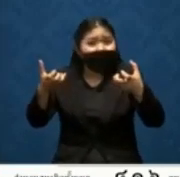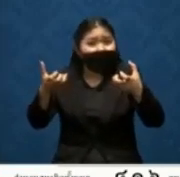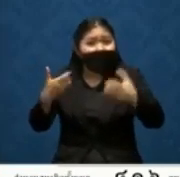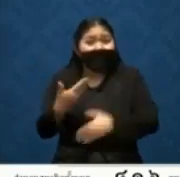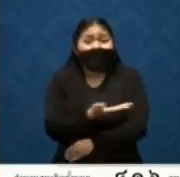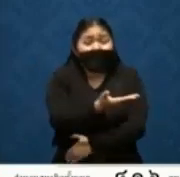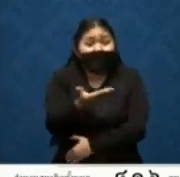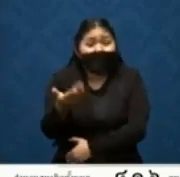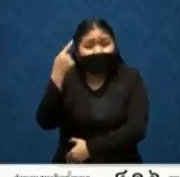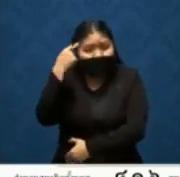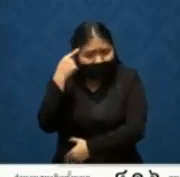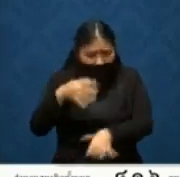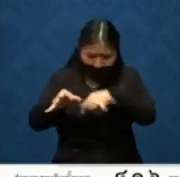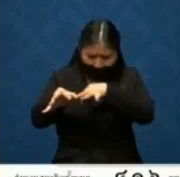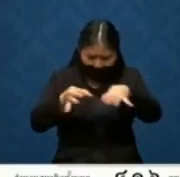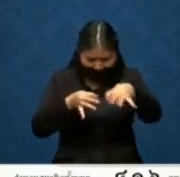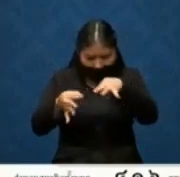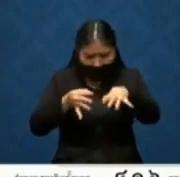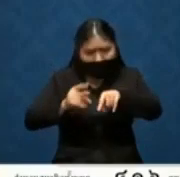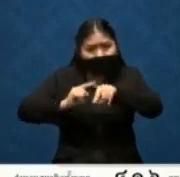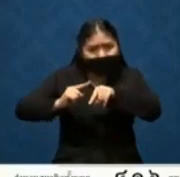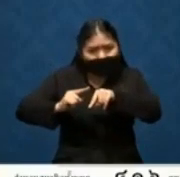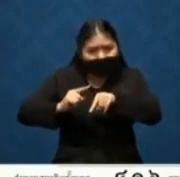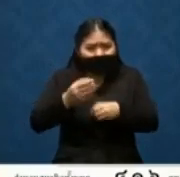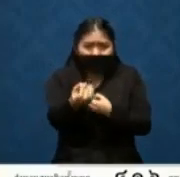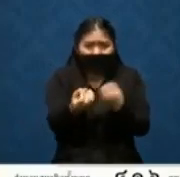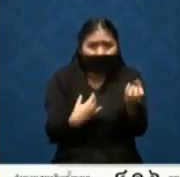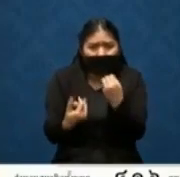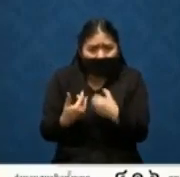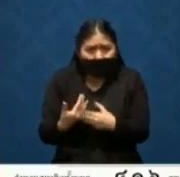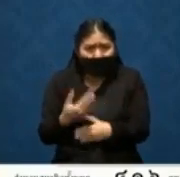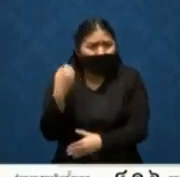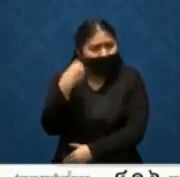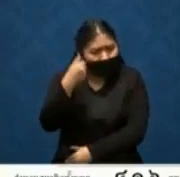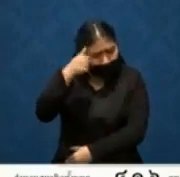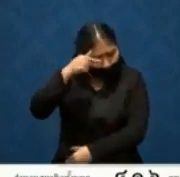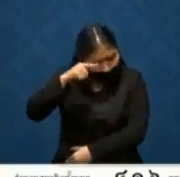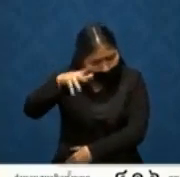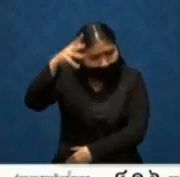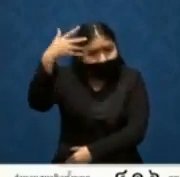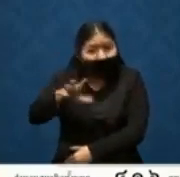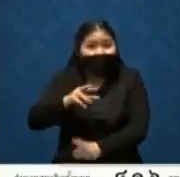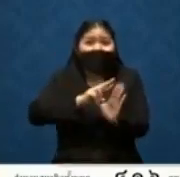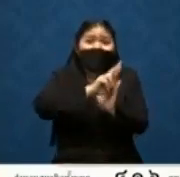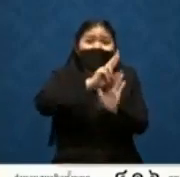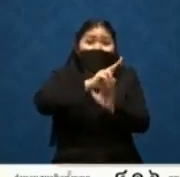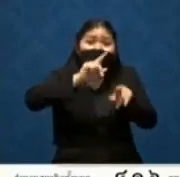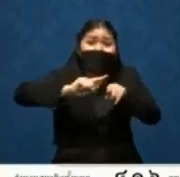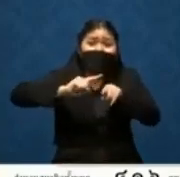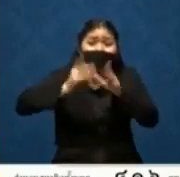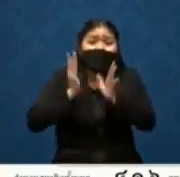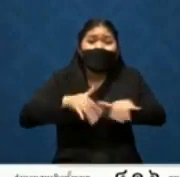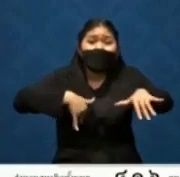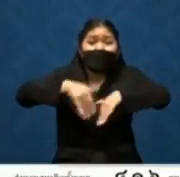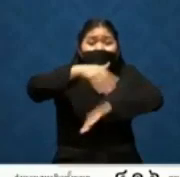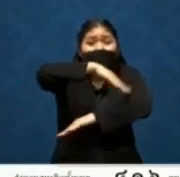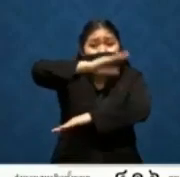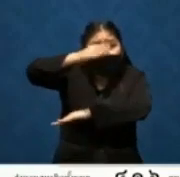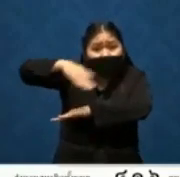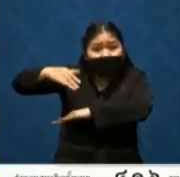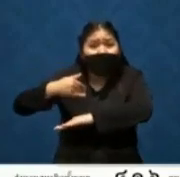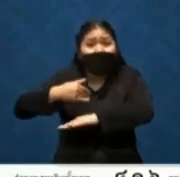ท่านได้อภิปรายและให้ความเห็นมาหลายครั้งท่านบอกว่าที่เชียงรายนะครับมีพี่น้องกลุ่มชาติพันธ์ปลูก